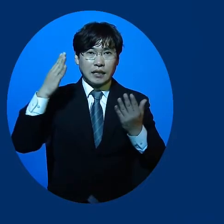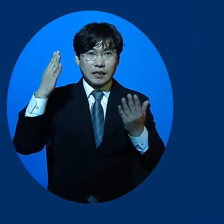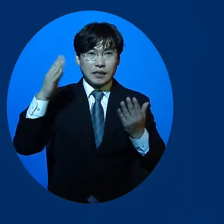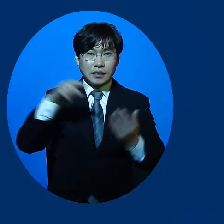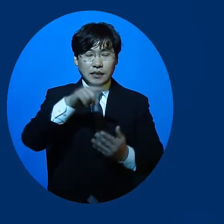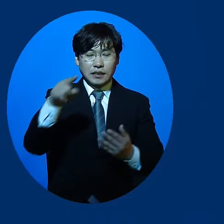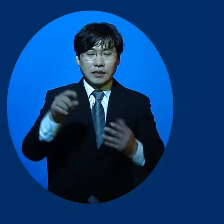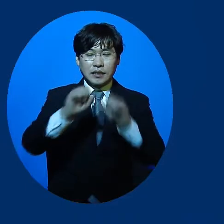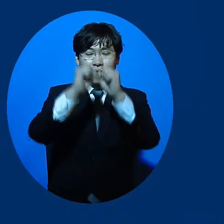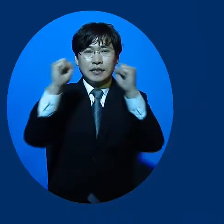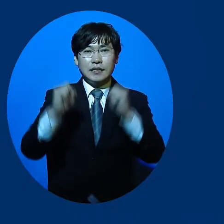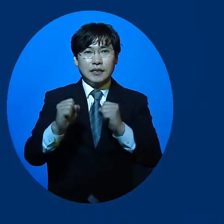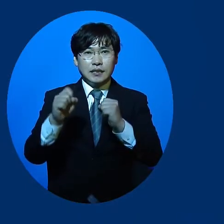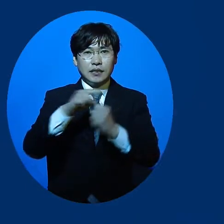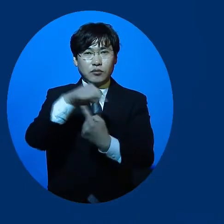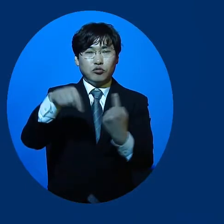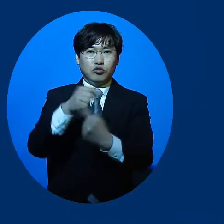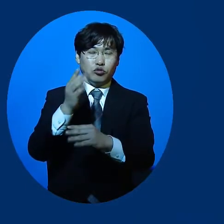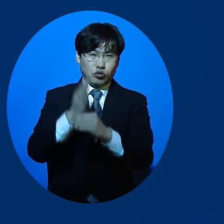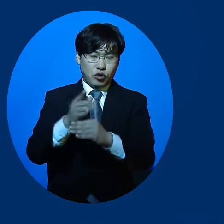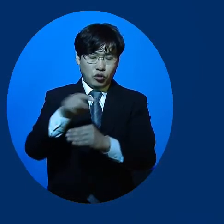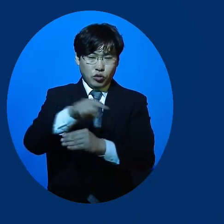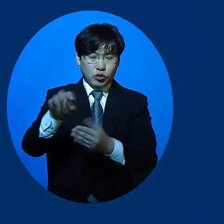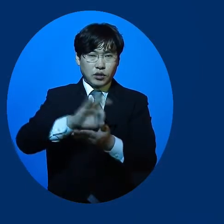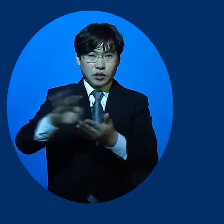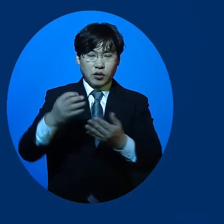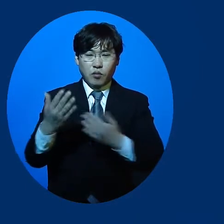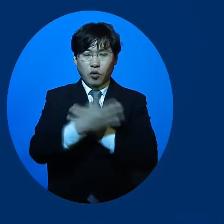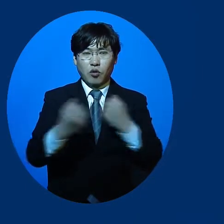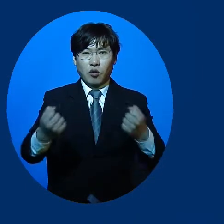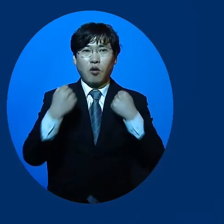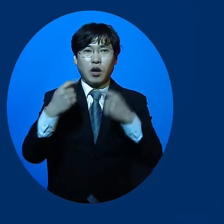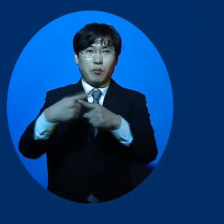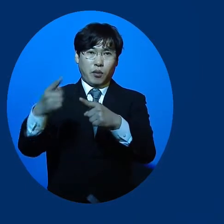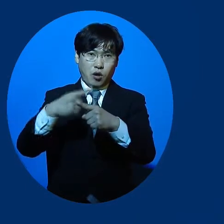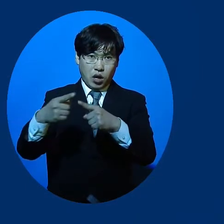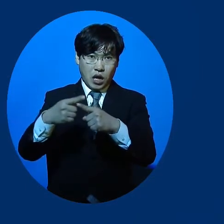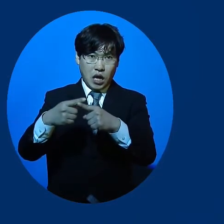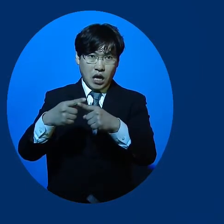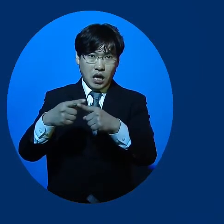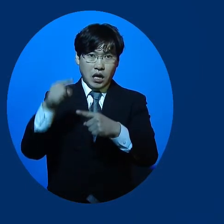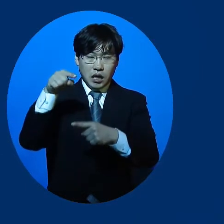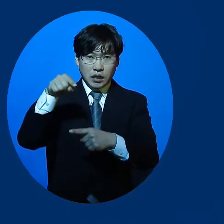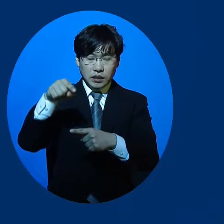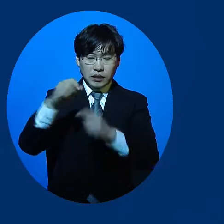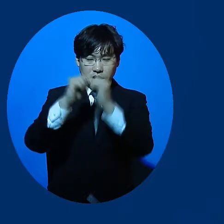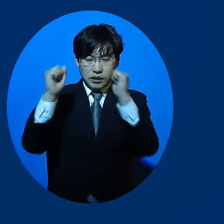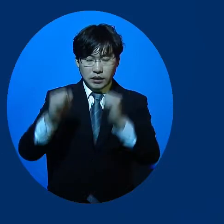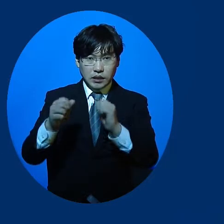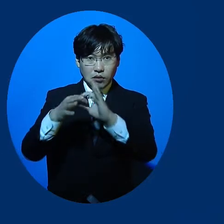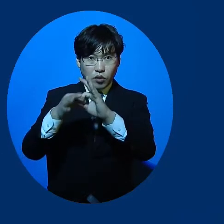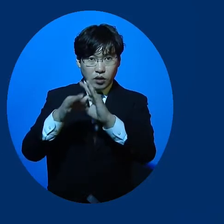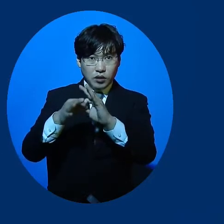있는데요. 이 건강체력 평가 시스템인 팝스-D, 이 팝스-D를